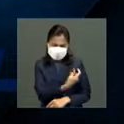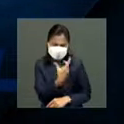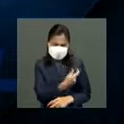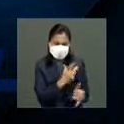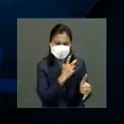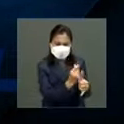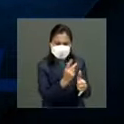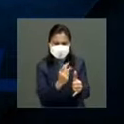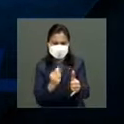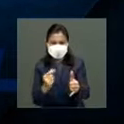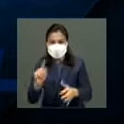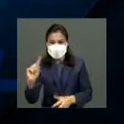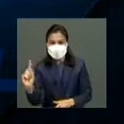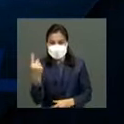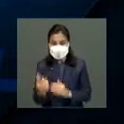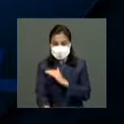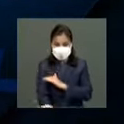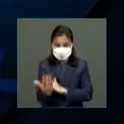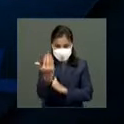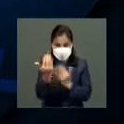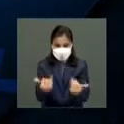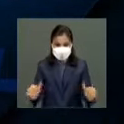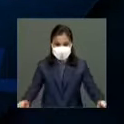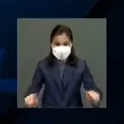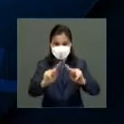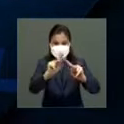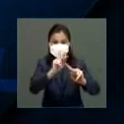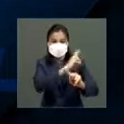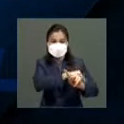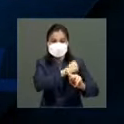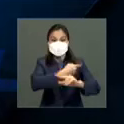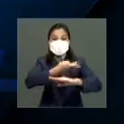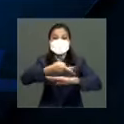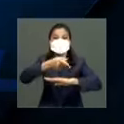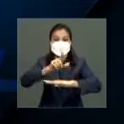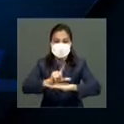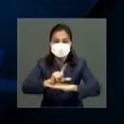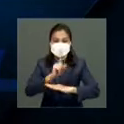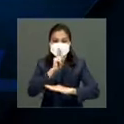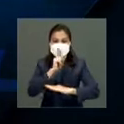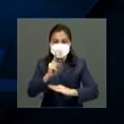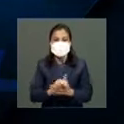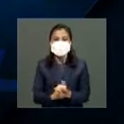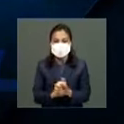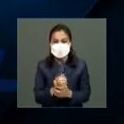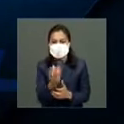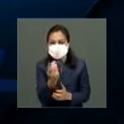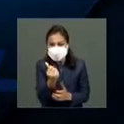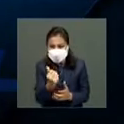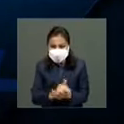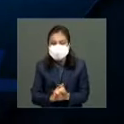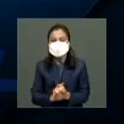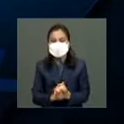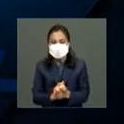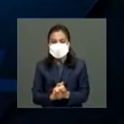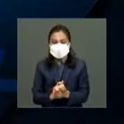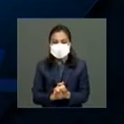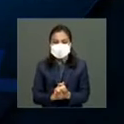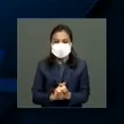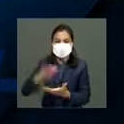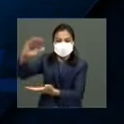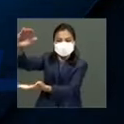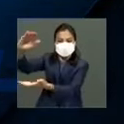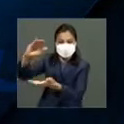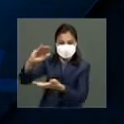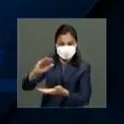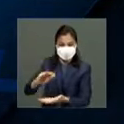วันนี้ล็อตใหม่เช้านี้ท่านปลัดกระทรวงสาธารณสุขก็บอกออกมาแล้วนะครับว่าแลนดิ้งแตะพื้นแล้วนะครับมีวัคซีนลงมาอีกนะ